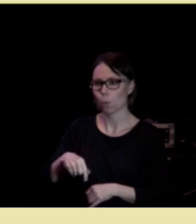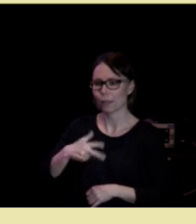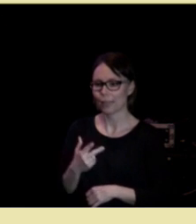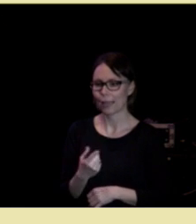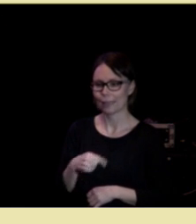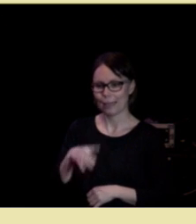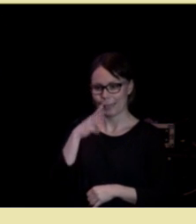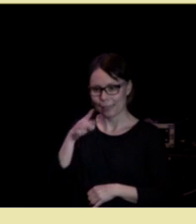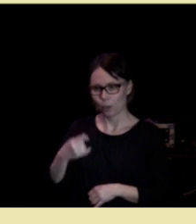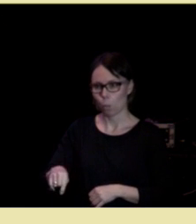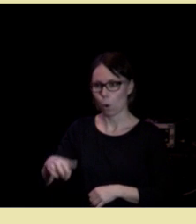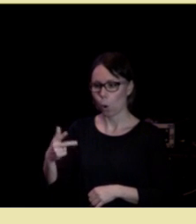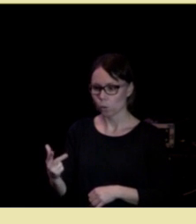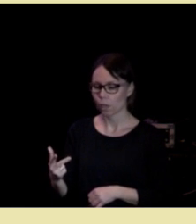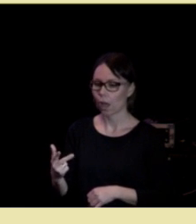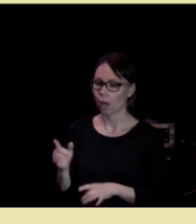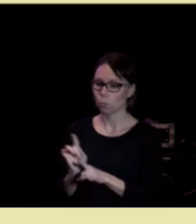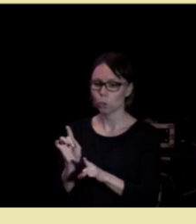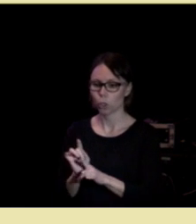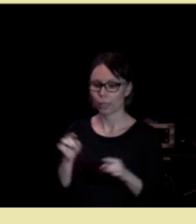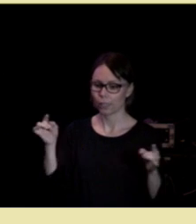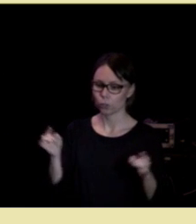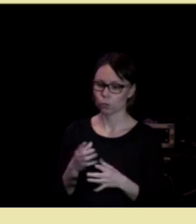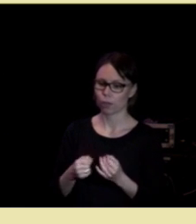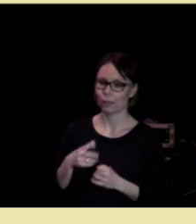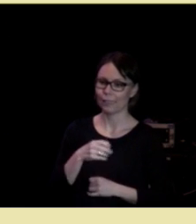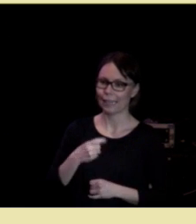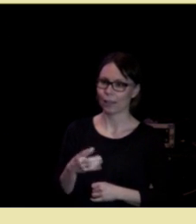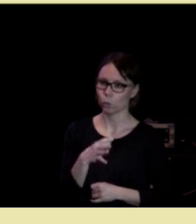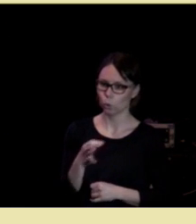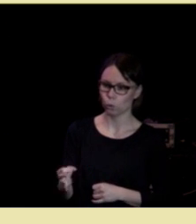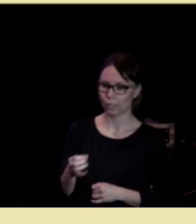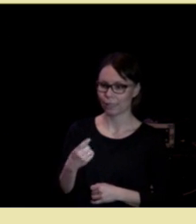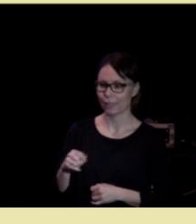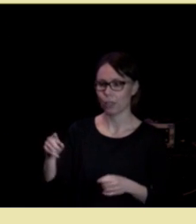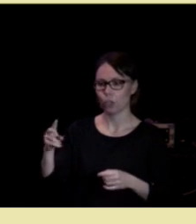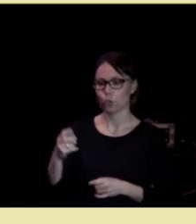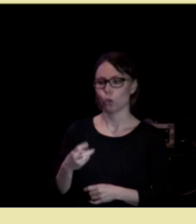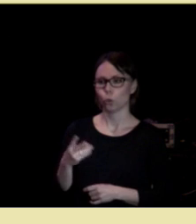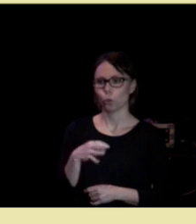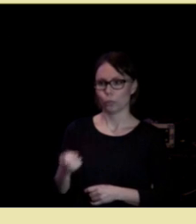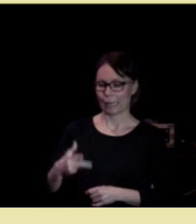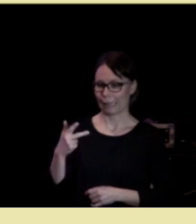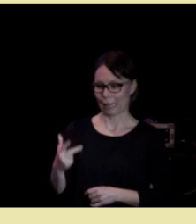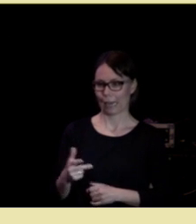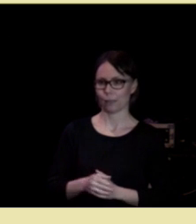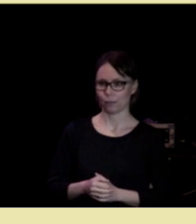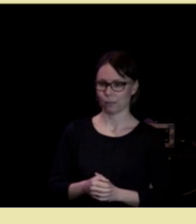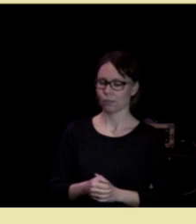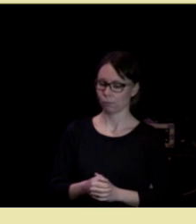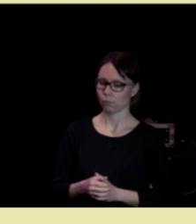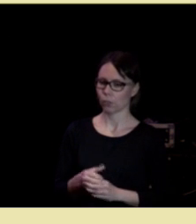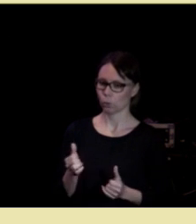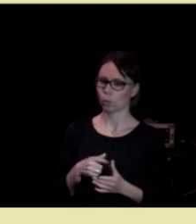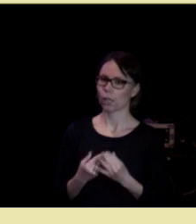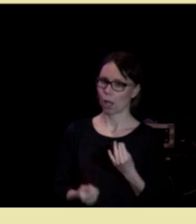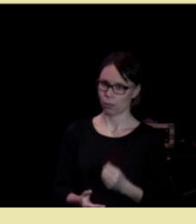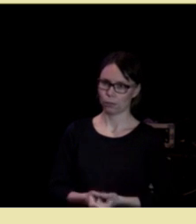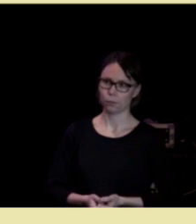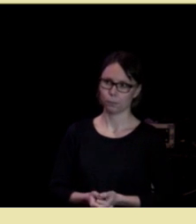til 9,8 bety en reduksjon fra 31 000 til 22 003. Det betydelig.